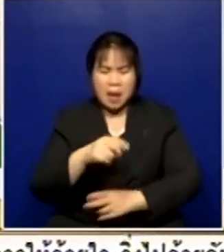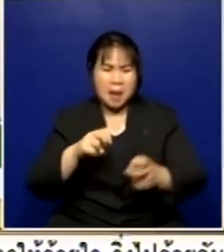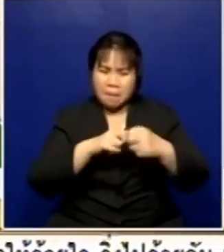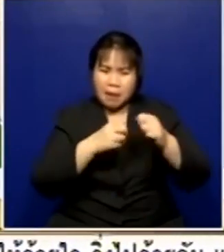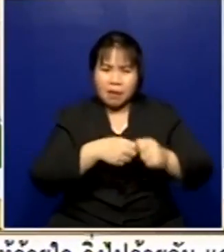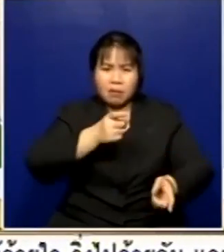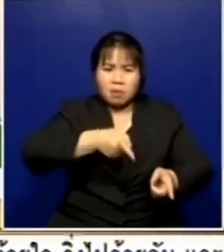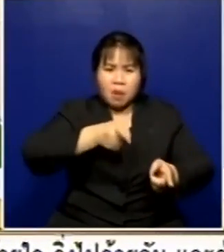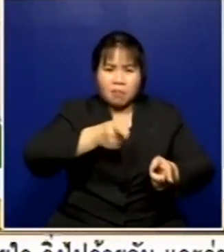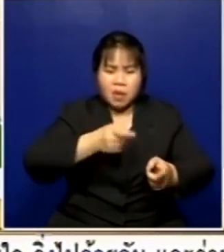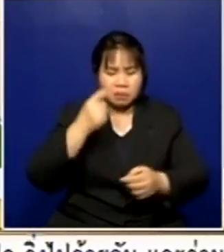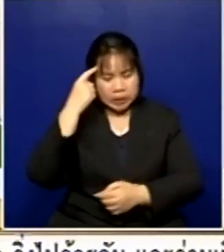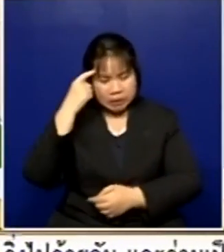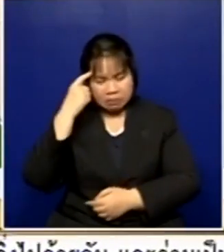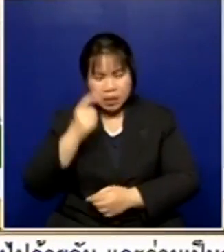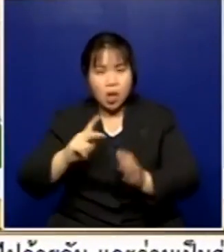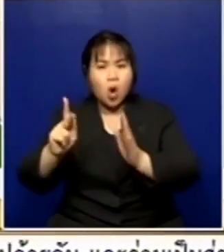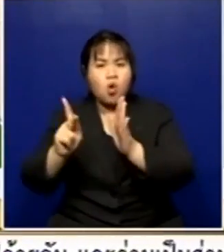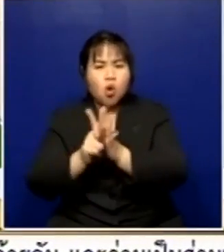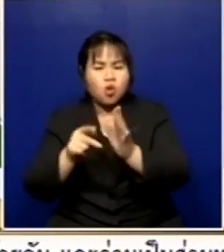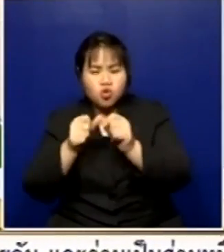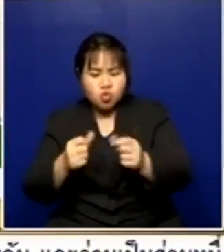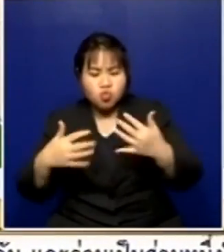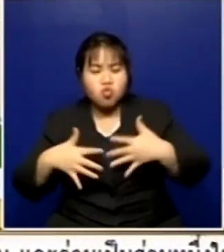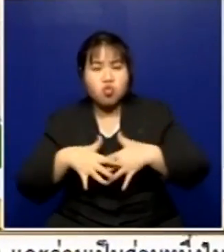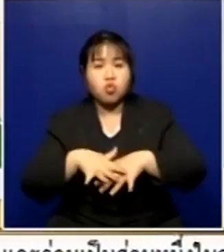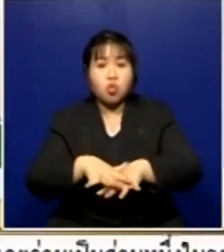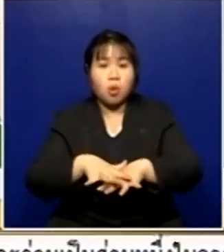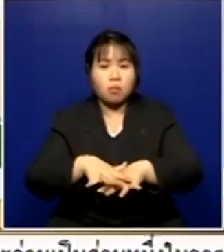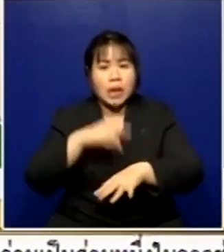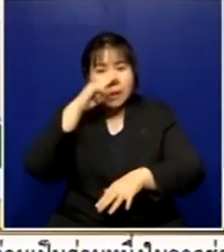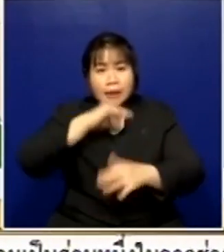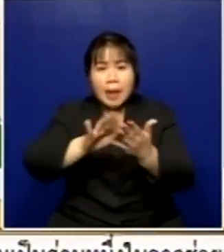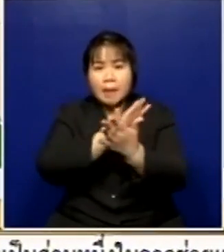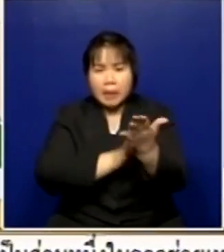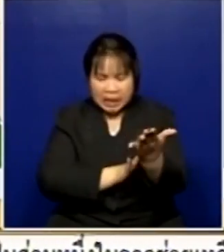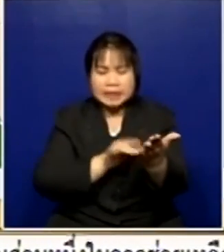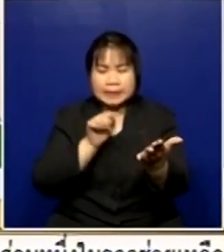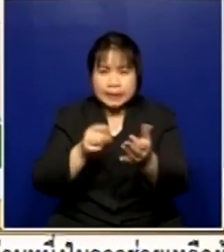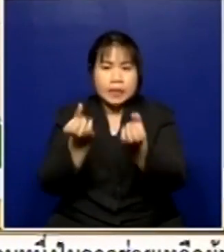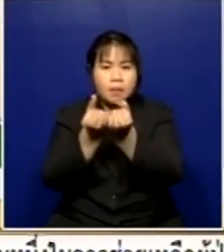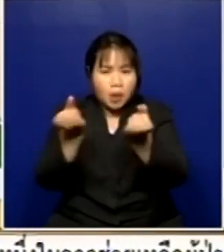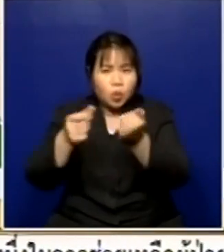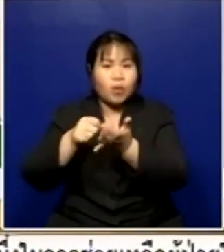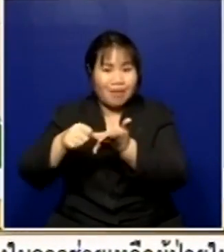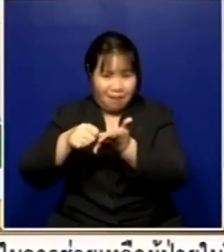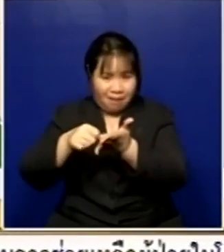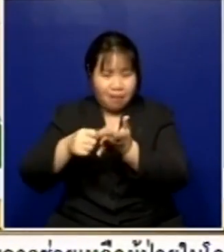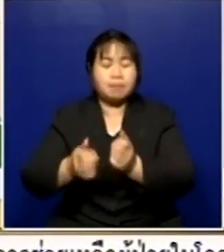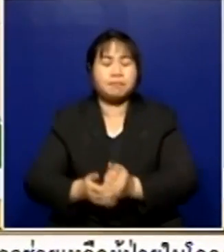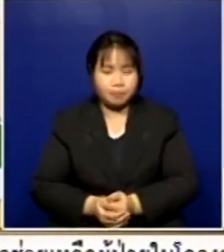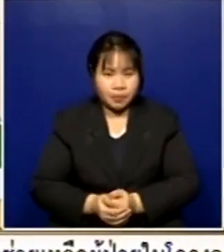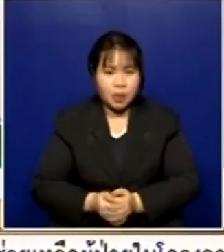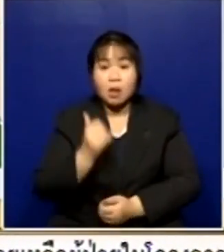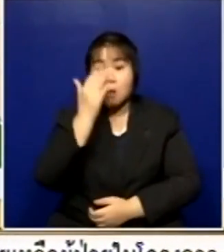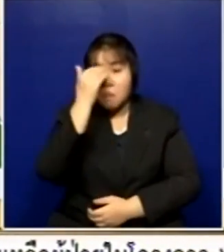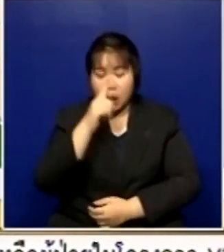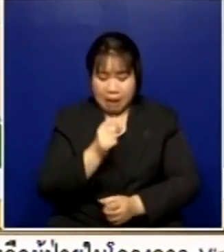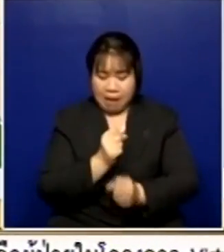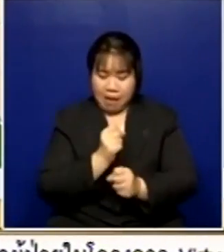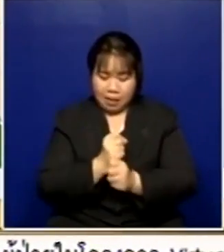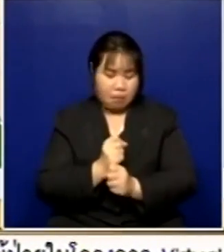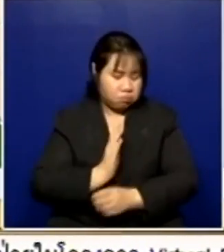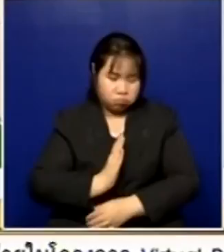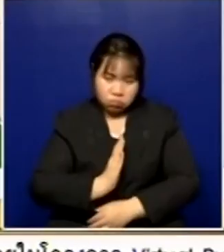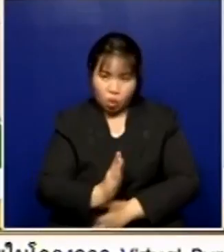หากติกาการอยู่ร่วมกันในราชอาณาจักรไทยจำเป็นต้องได้รับการแก้ไขให้ตั้งมั่นอยู่บนหลัก